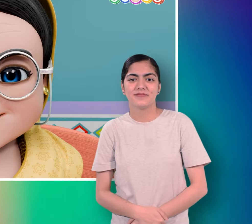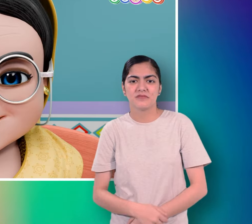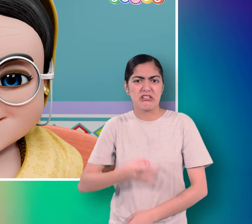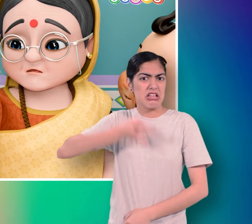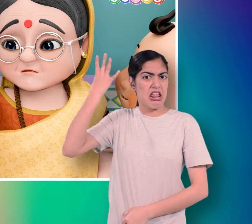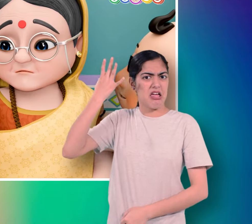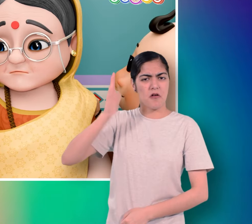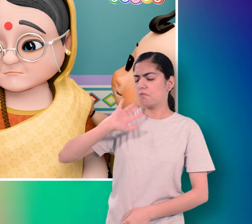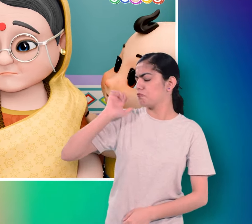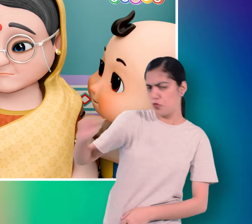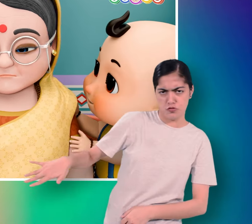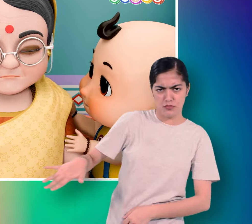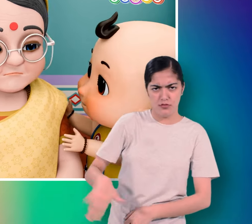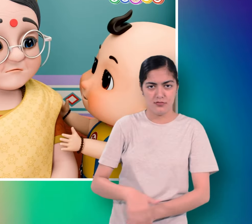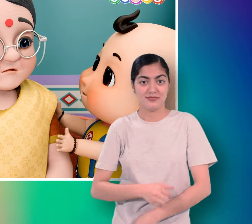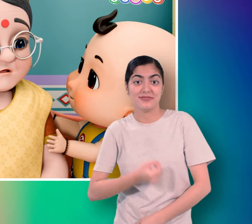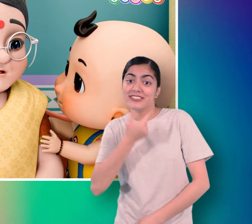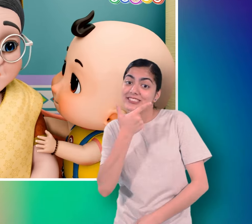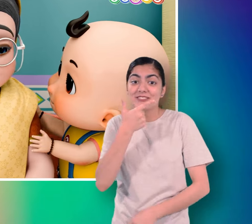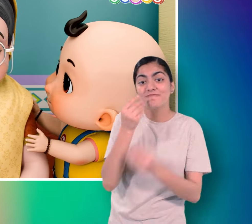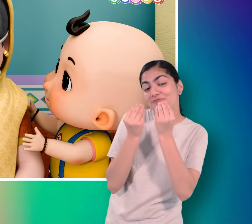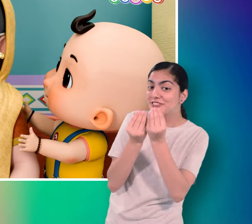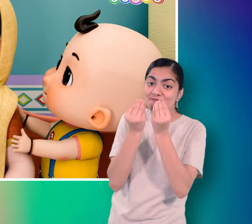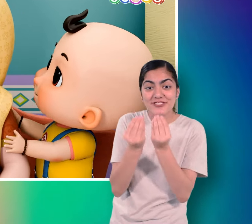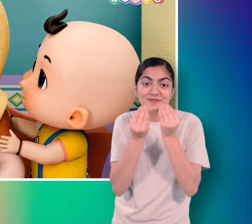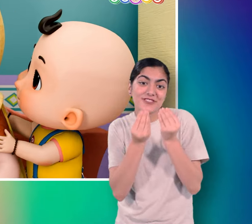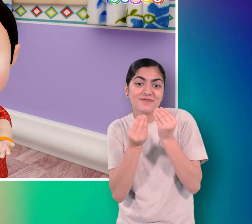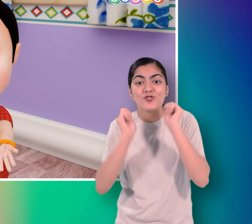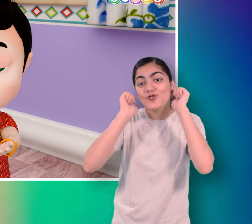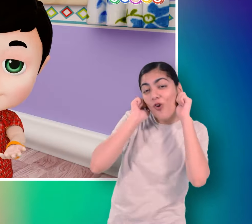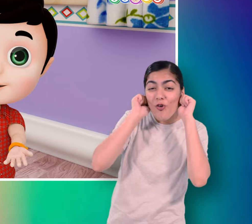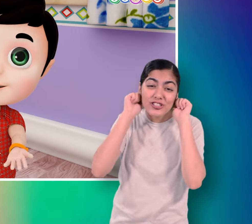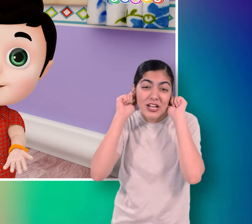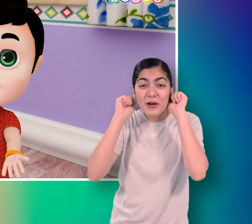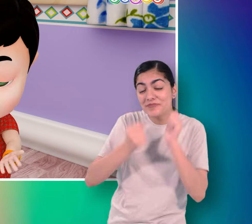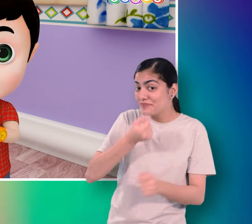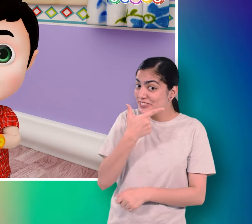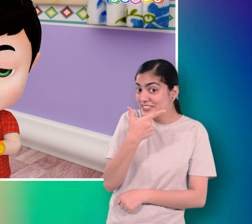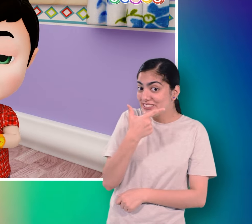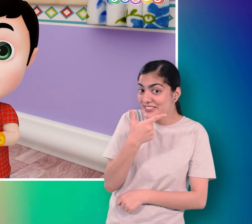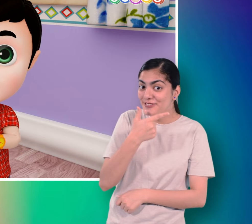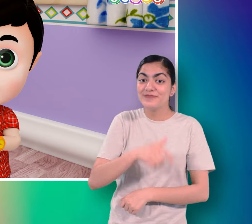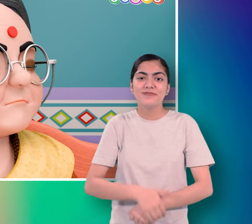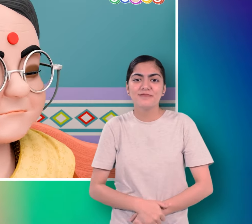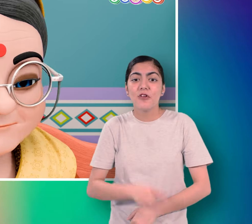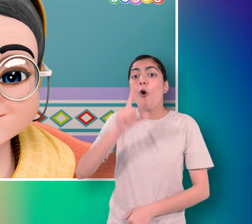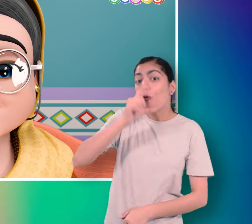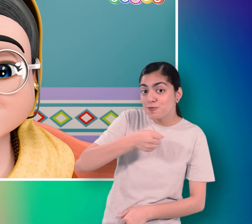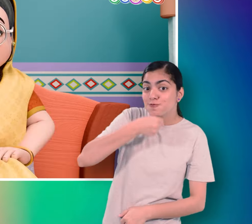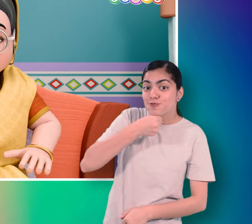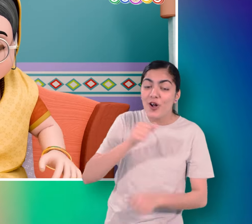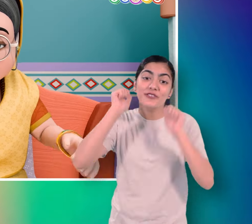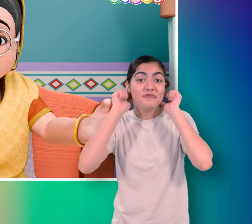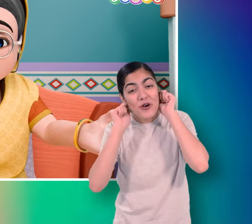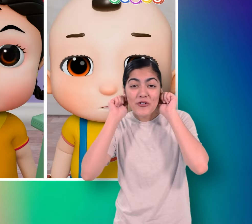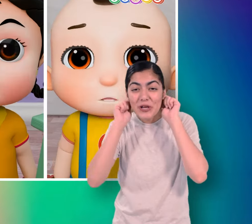जाओ छोड़ो भ गुस्सा जरा हस के दिखाओ दादी अम्मा दादी अम्मा मा जाओ